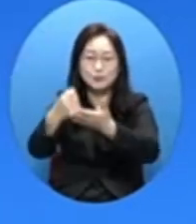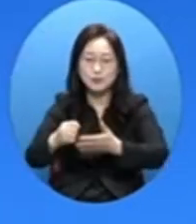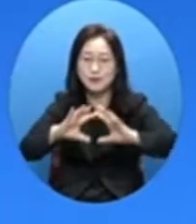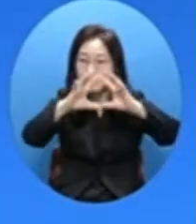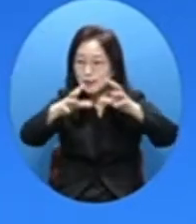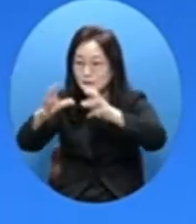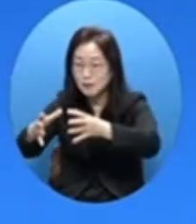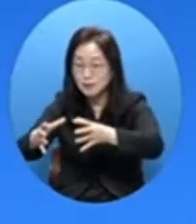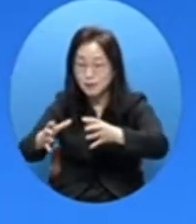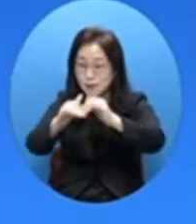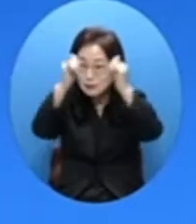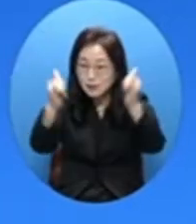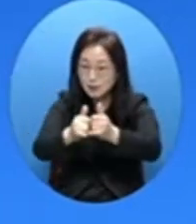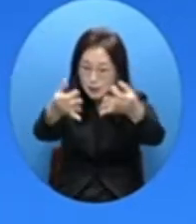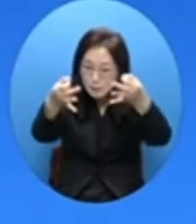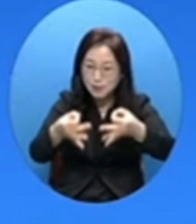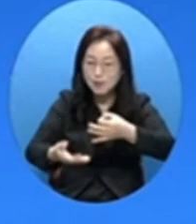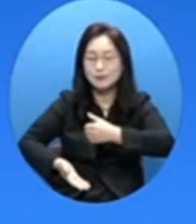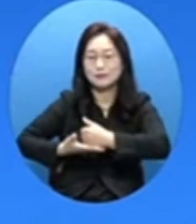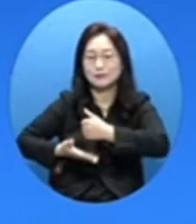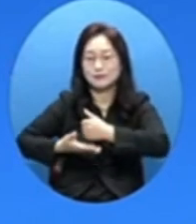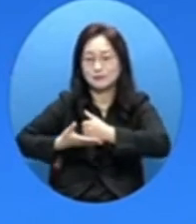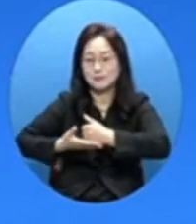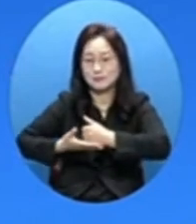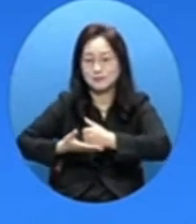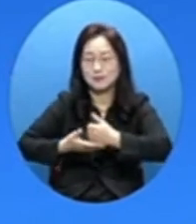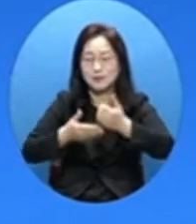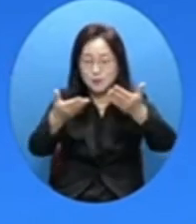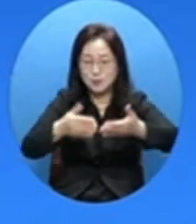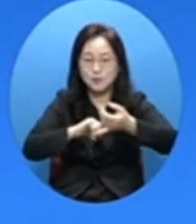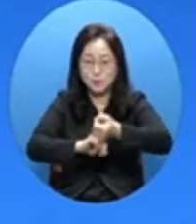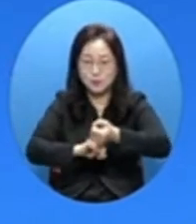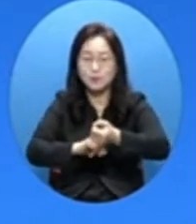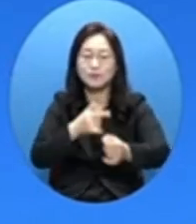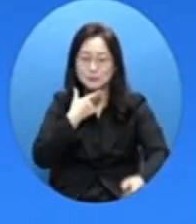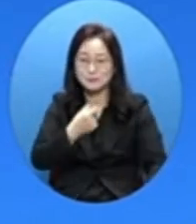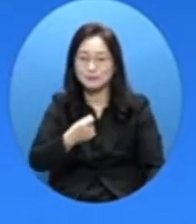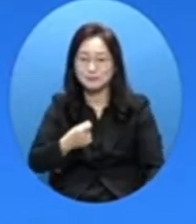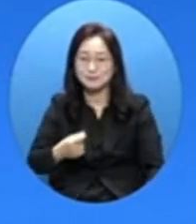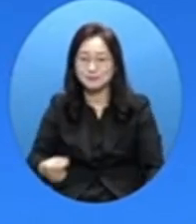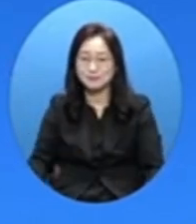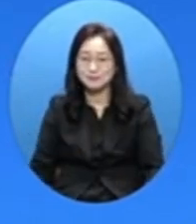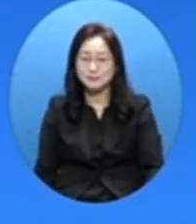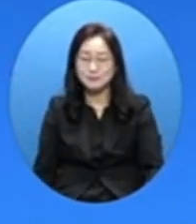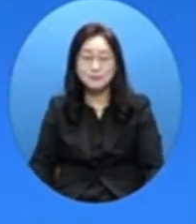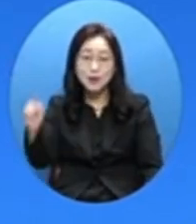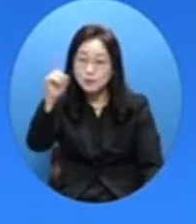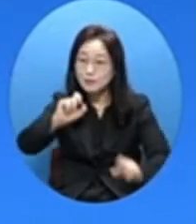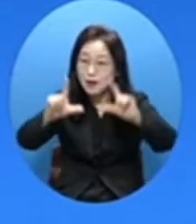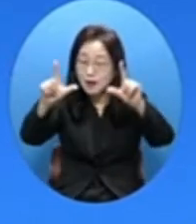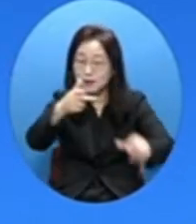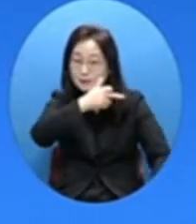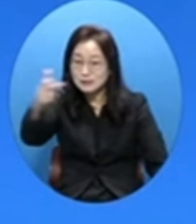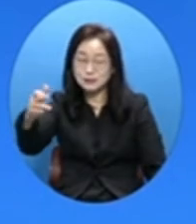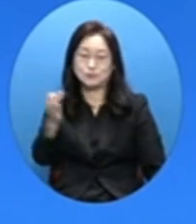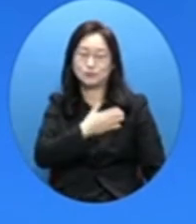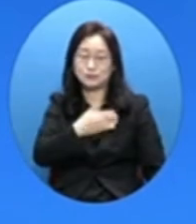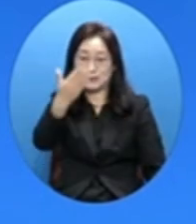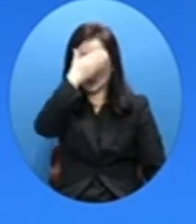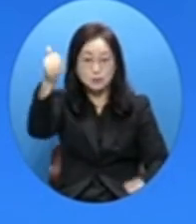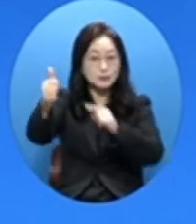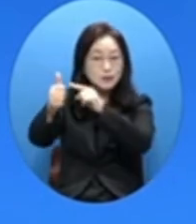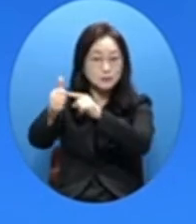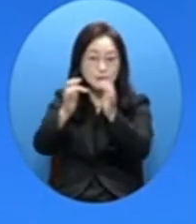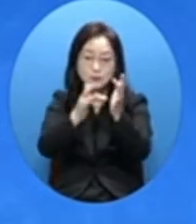세계로부터 사회로부터 존경받고 칭찬받는 교회가 되기를 간절히 소원합니다. 어느 날 큰 부자가 청년이 예수님께